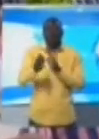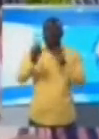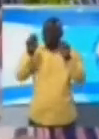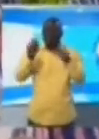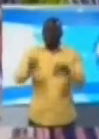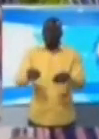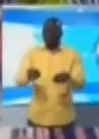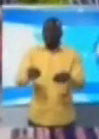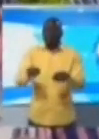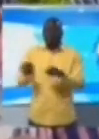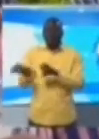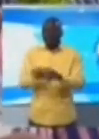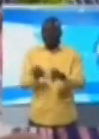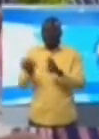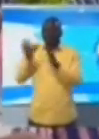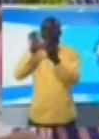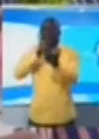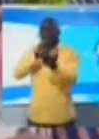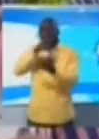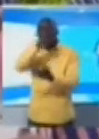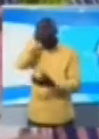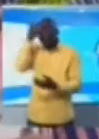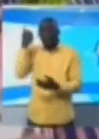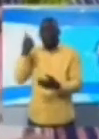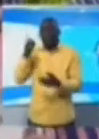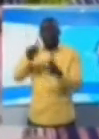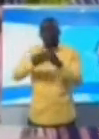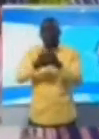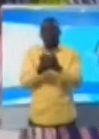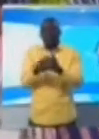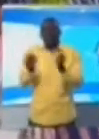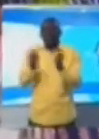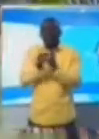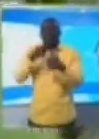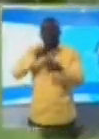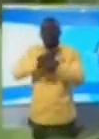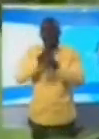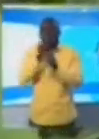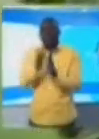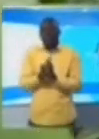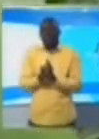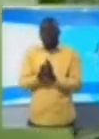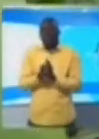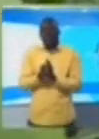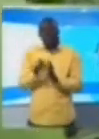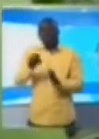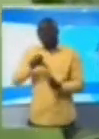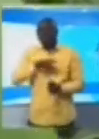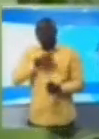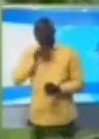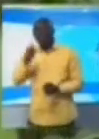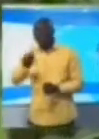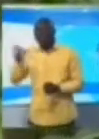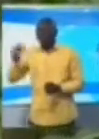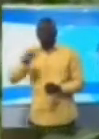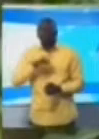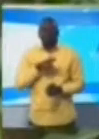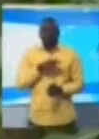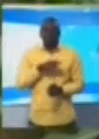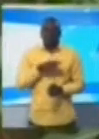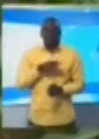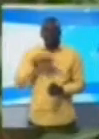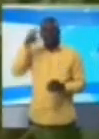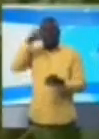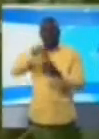pouvoir faire face. Parce que tu peux commencer avec une production, ça ne marche pas, mais l'autre marche. Dans le Zunouégo, les champs